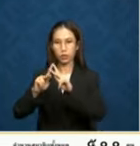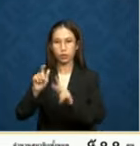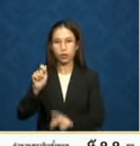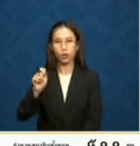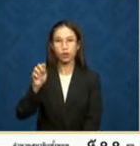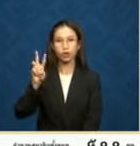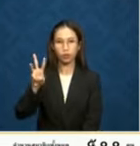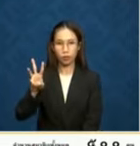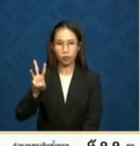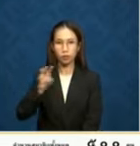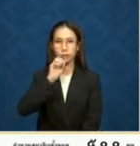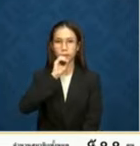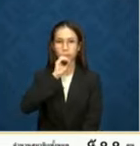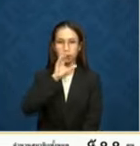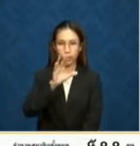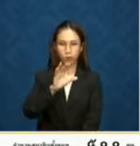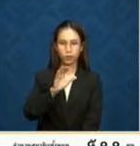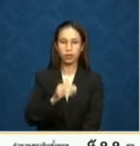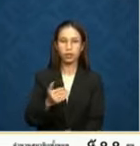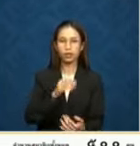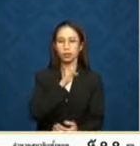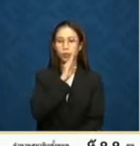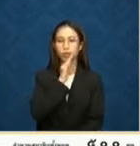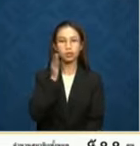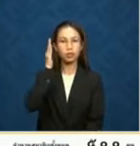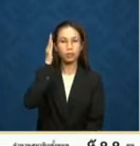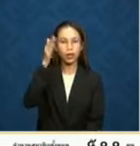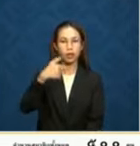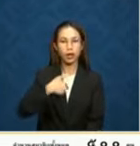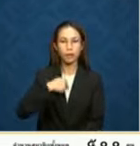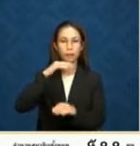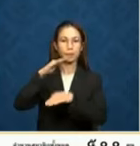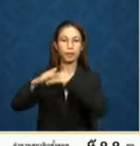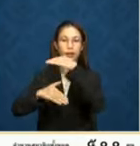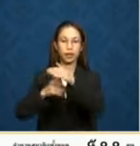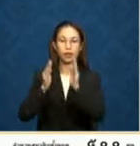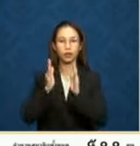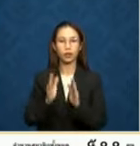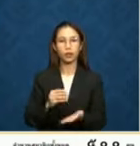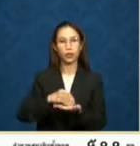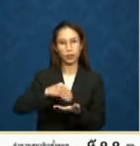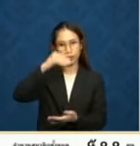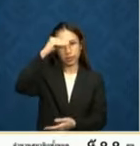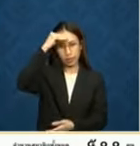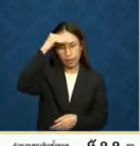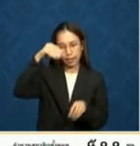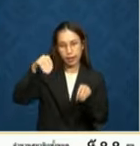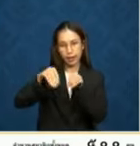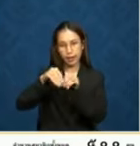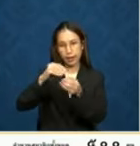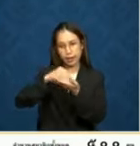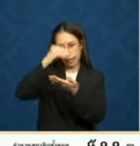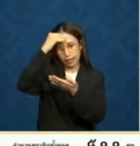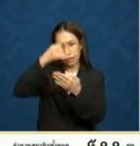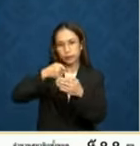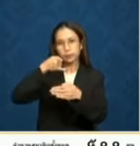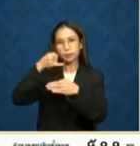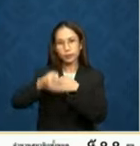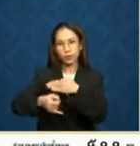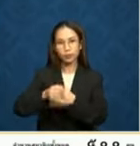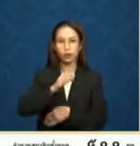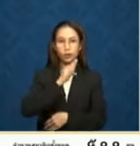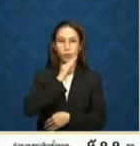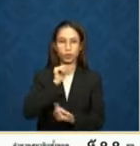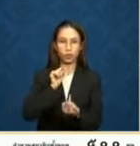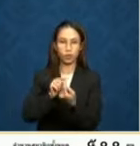ังจากนี้ การที่เราจะพัฒนานักเรีน นัศึกษาที่จะสำเร็จการศึกษาออกมา ถ้าใน